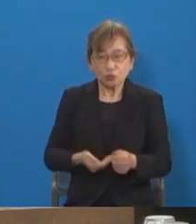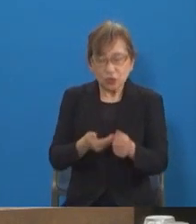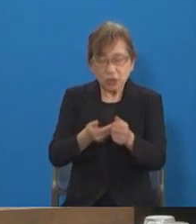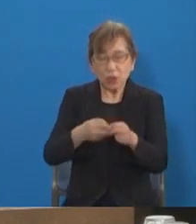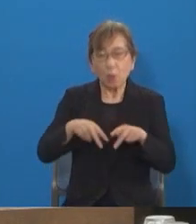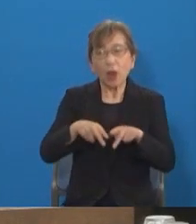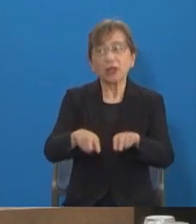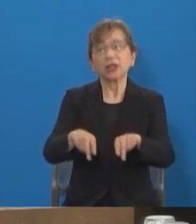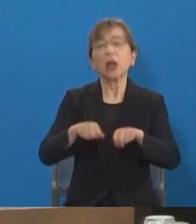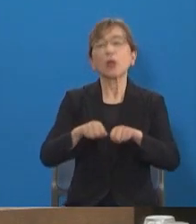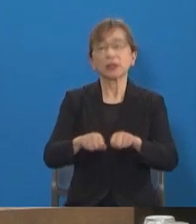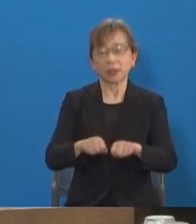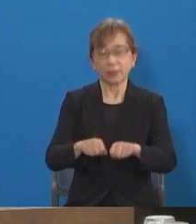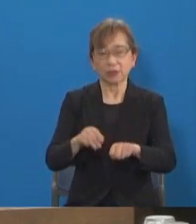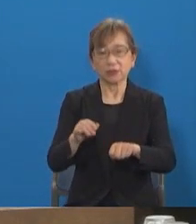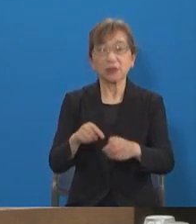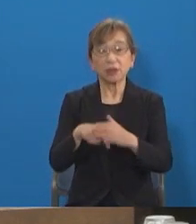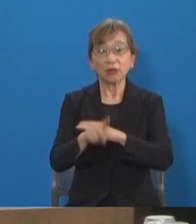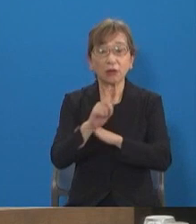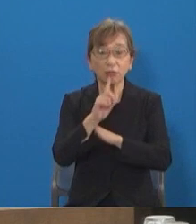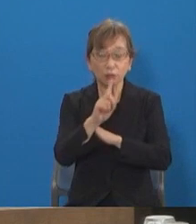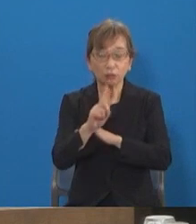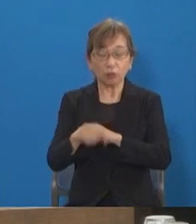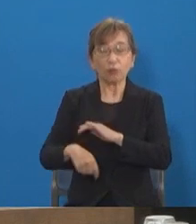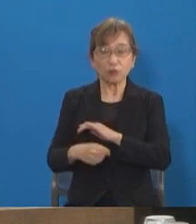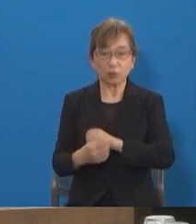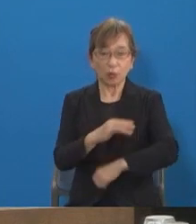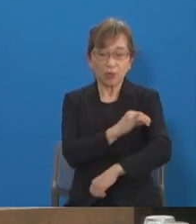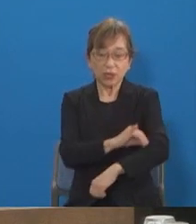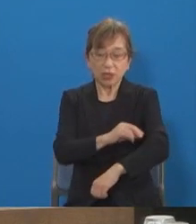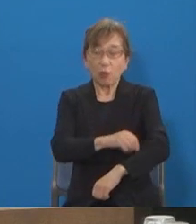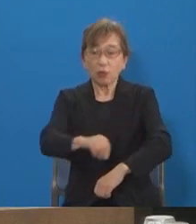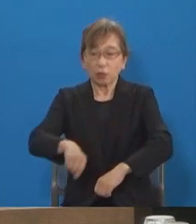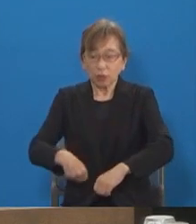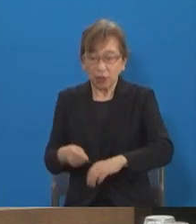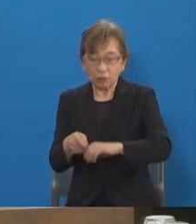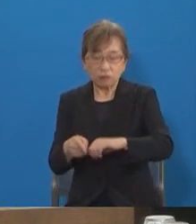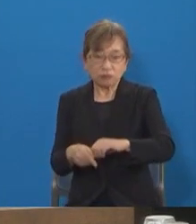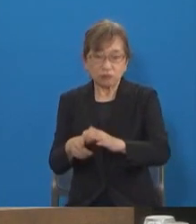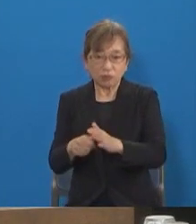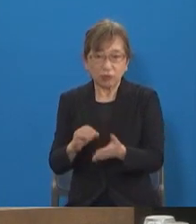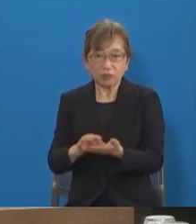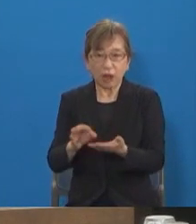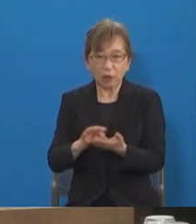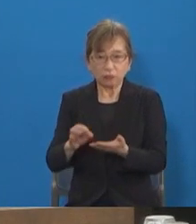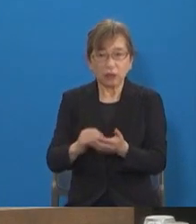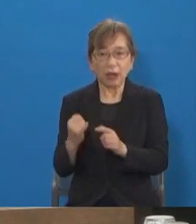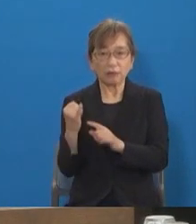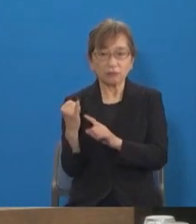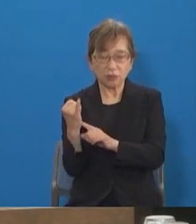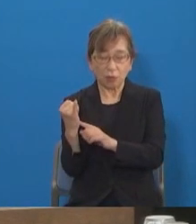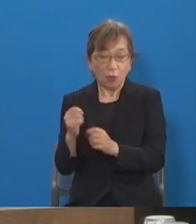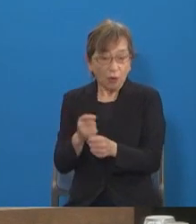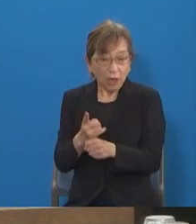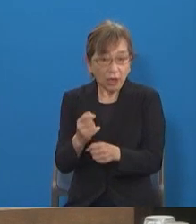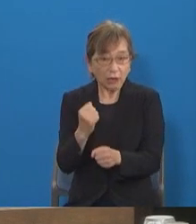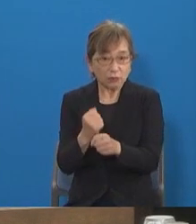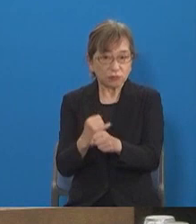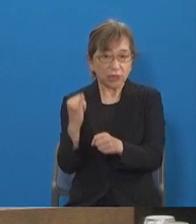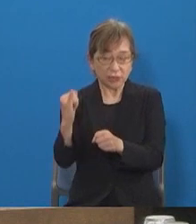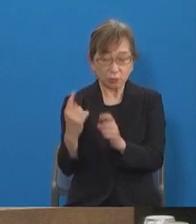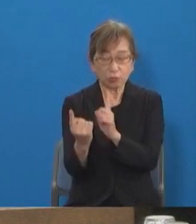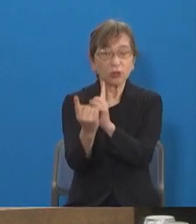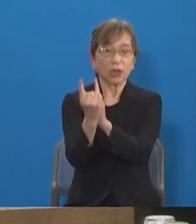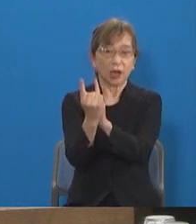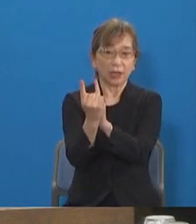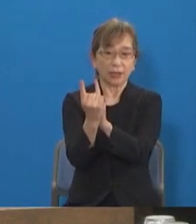きっかけは、再帯血移植に保険適用の道を開いた有田道義との出会いでした。多くの方の